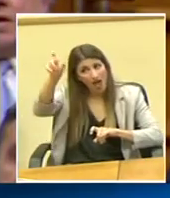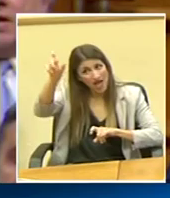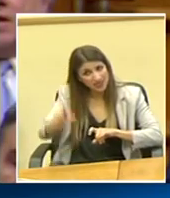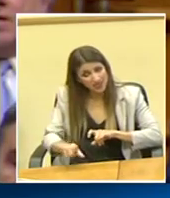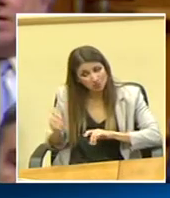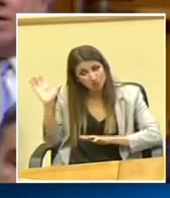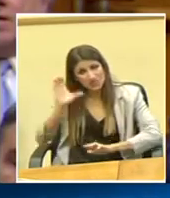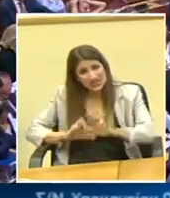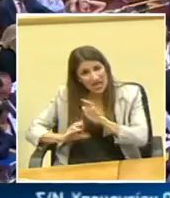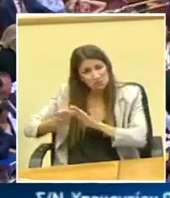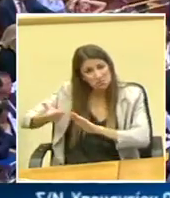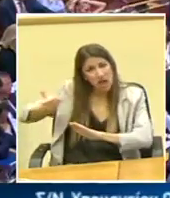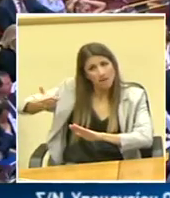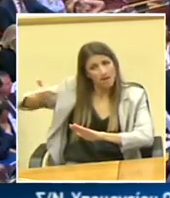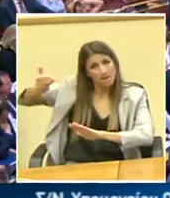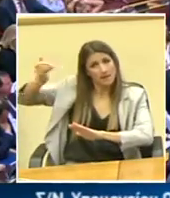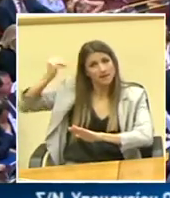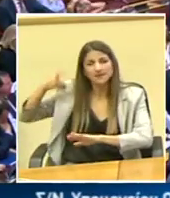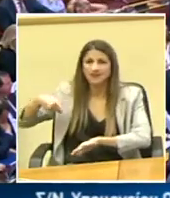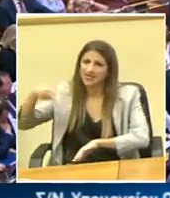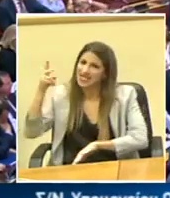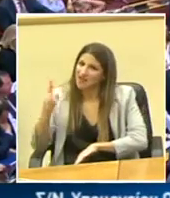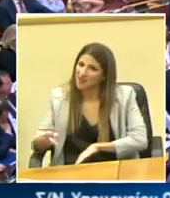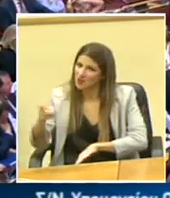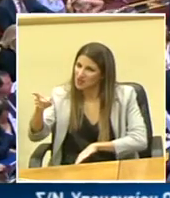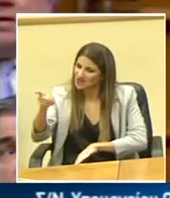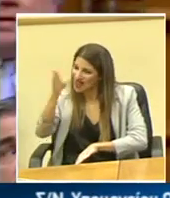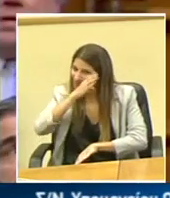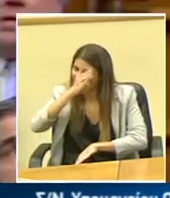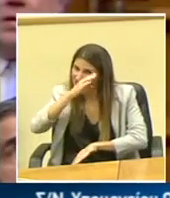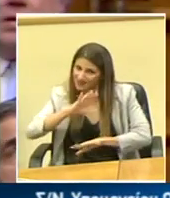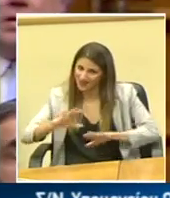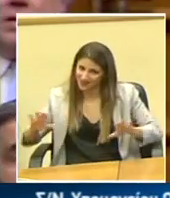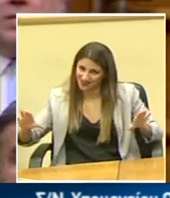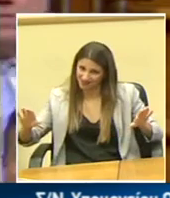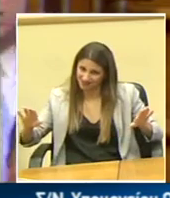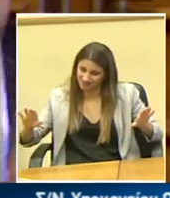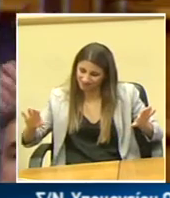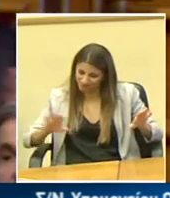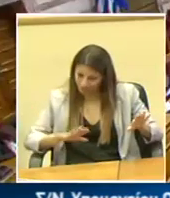αναμέτρηση κινδυνεύετε να βρεθείτε εντυπωσιακά ελιποβαρείς.